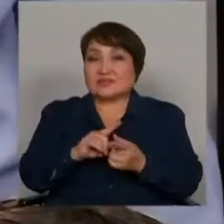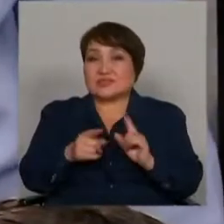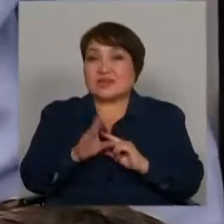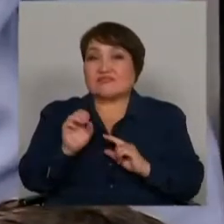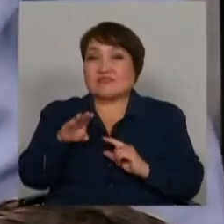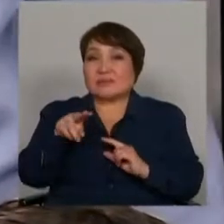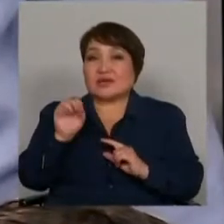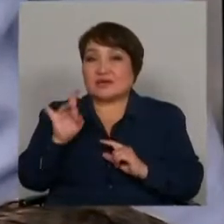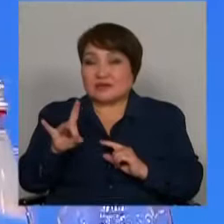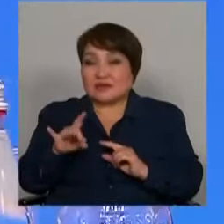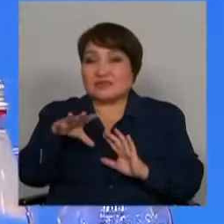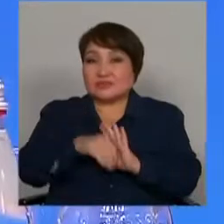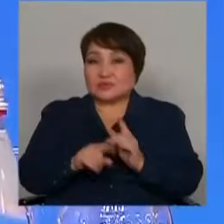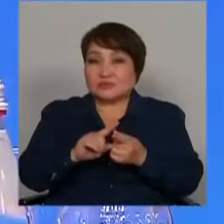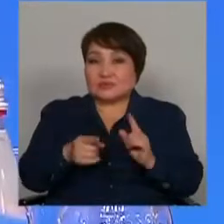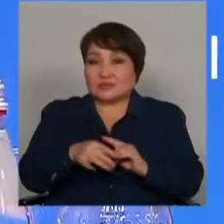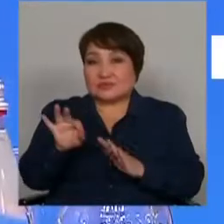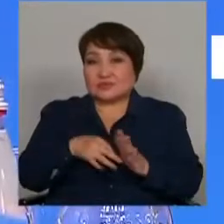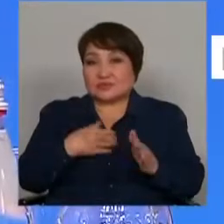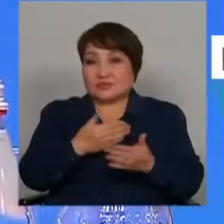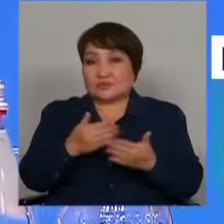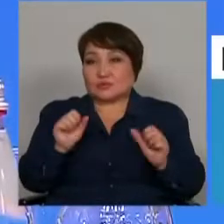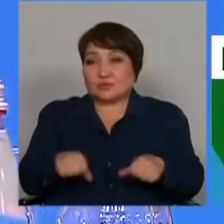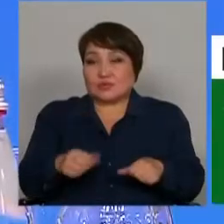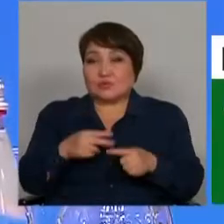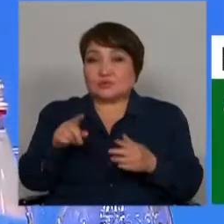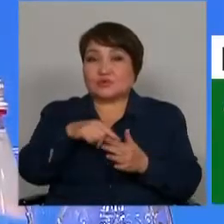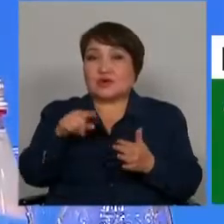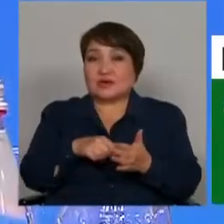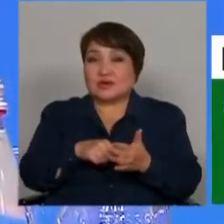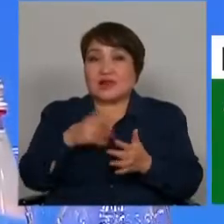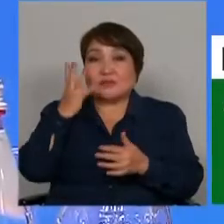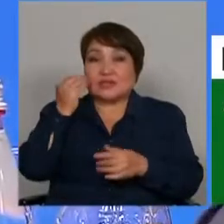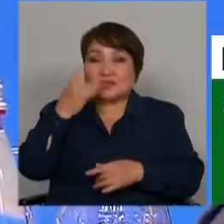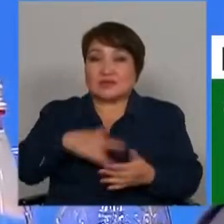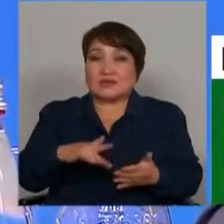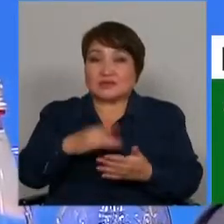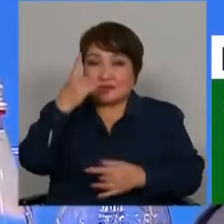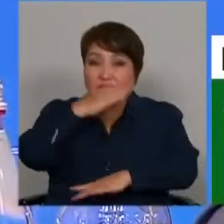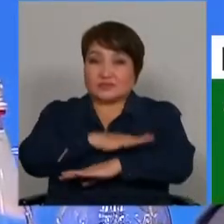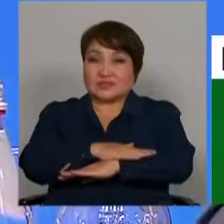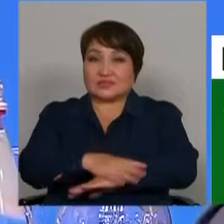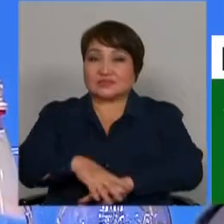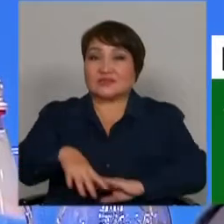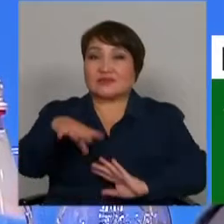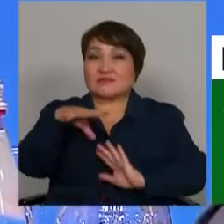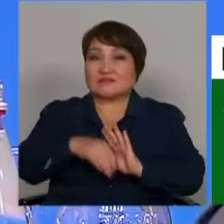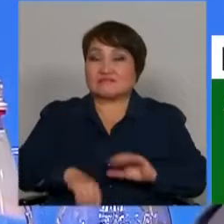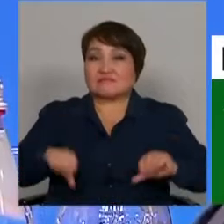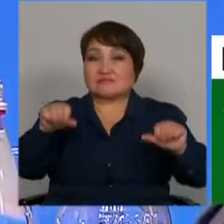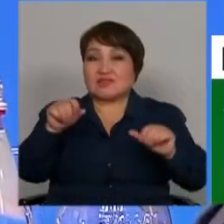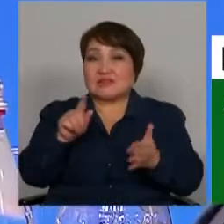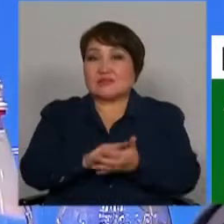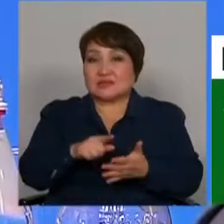то тогда мы сразу же можем... Компетенция не акимата. Бұл сұрақ Алматы қалалық әкімдігінің құзырына жатпайды. Ол мекеменің